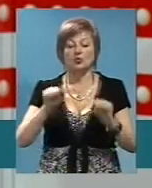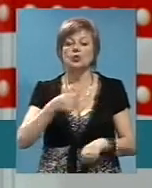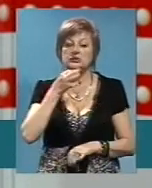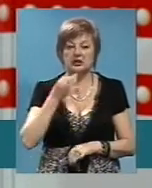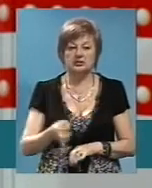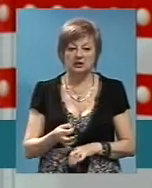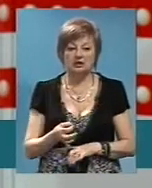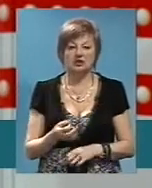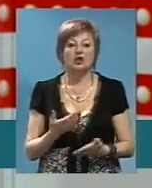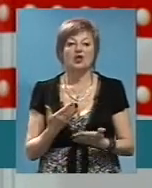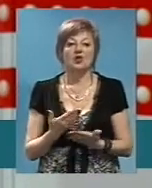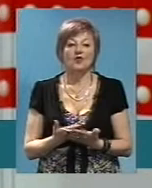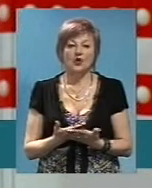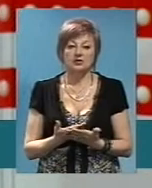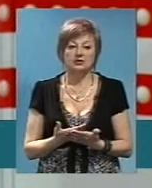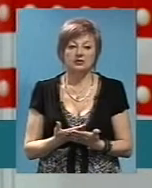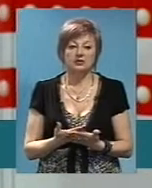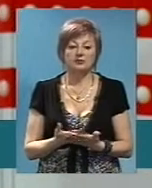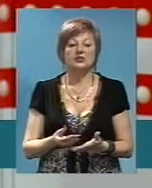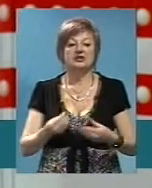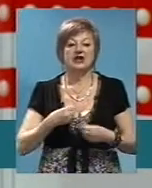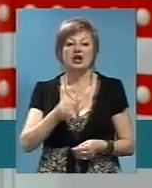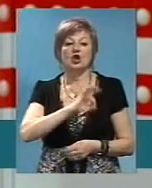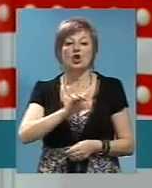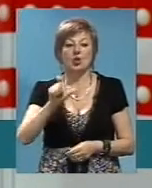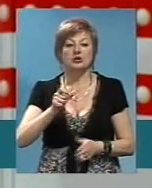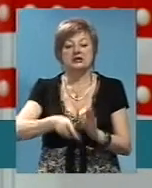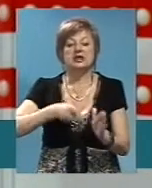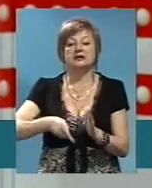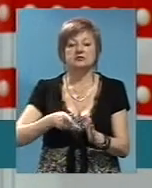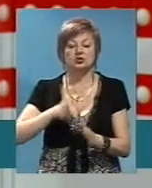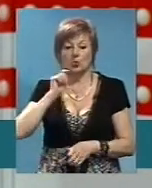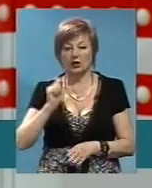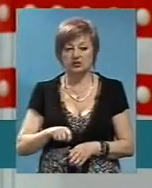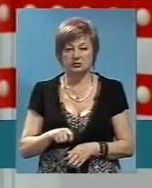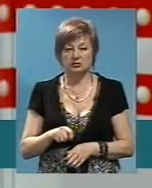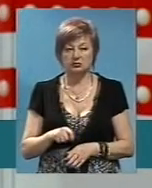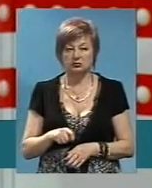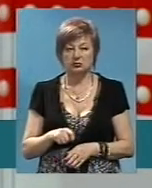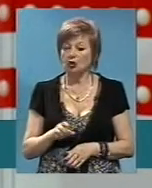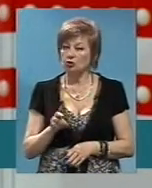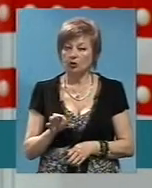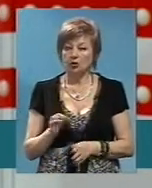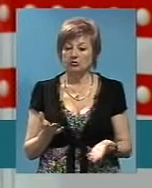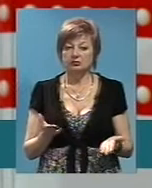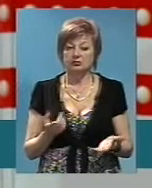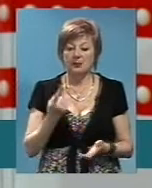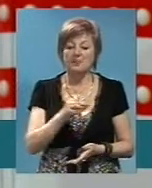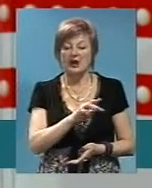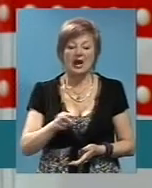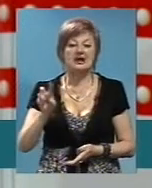що от дали пільги залізниці українській, але ж